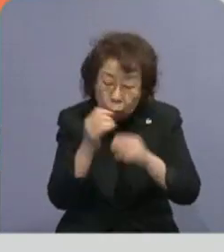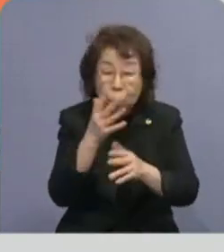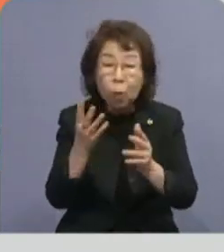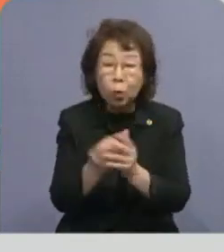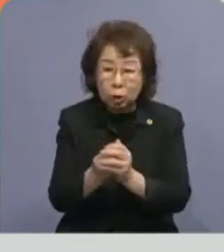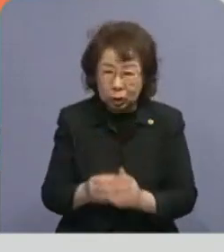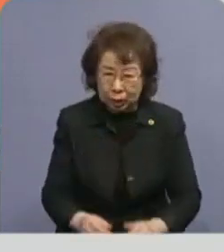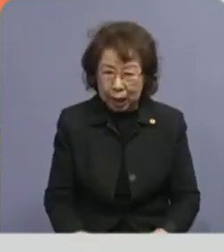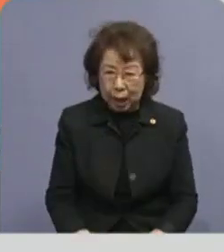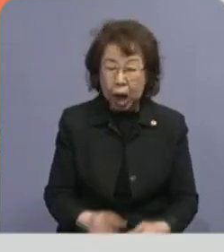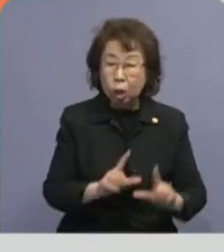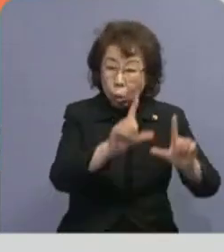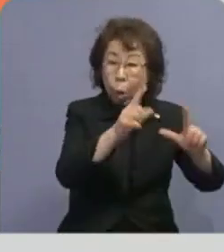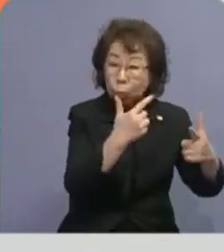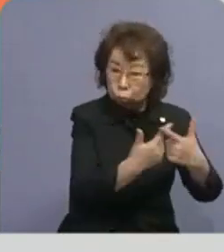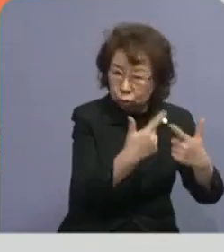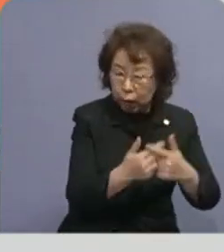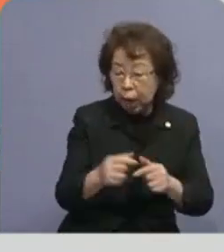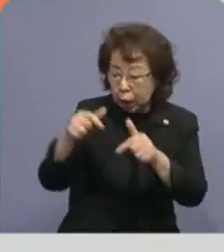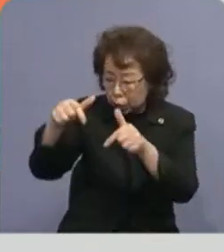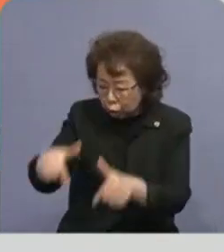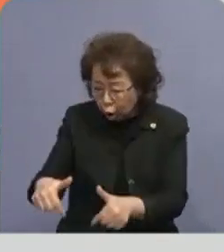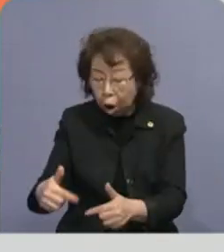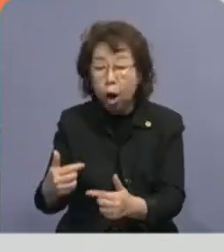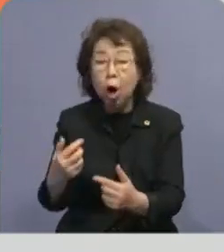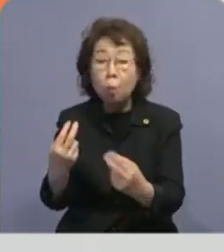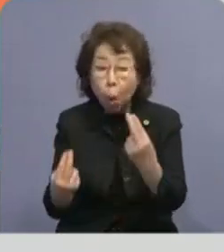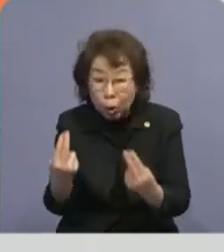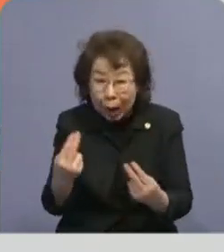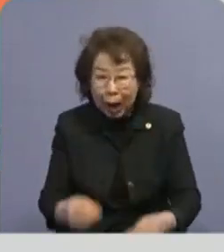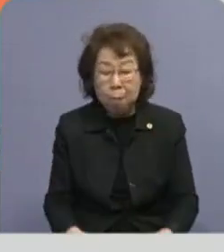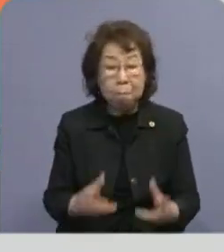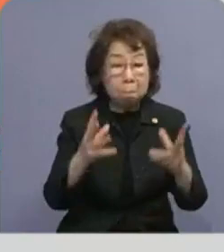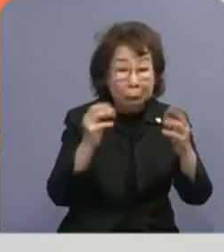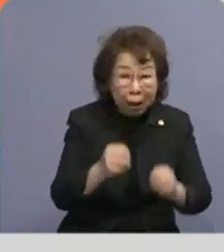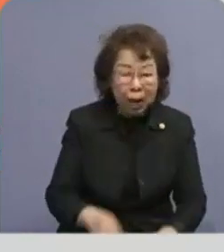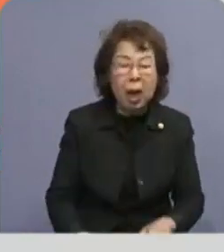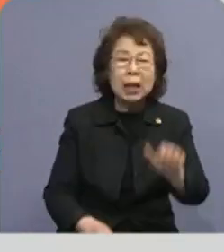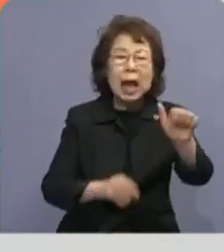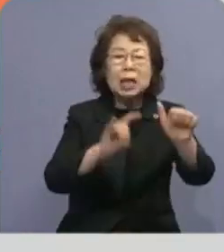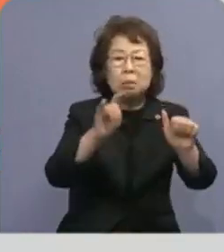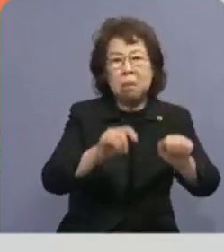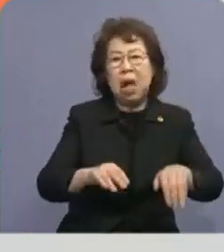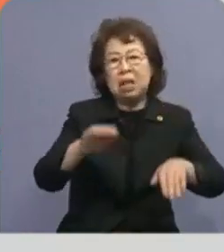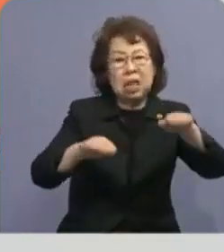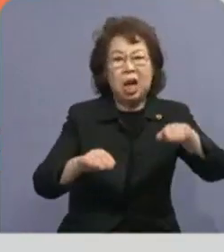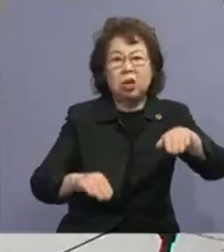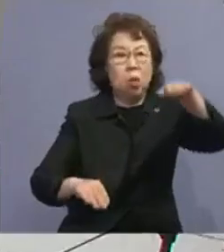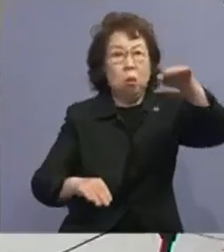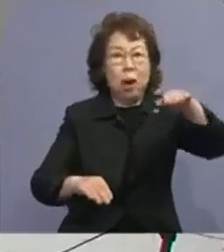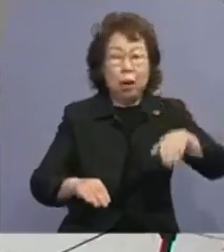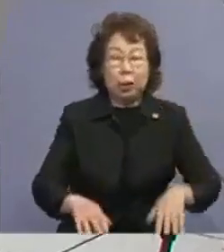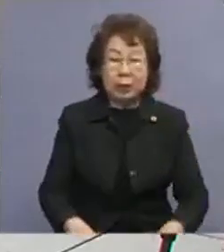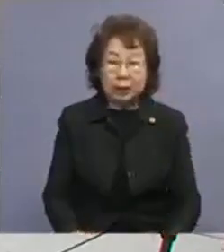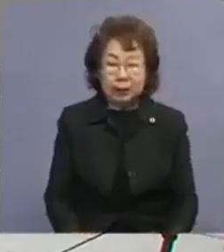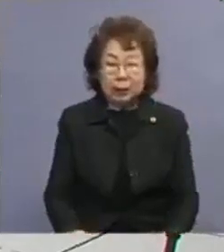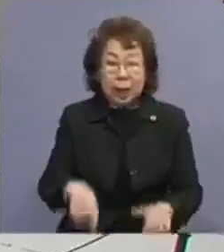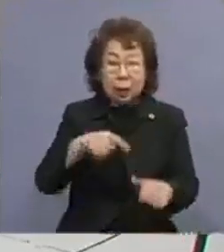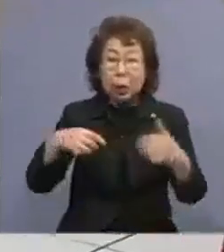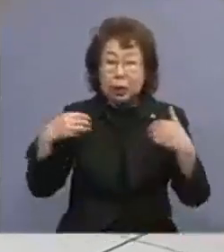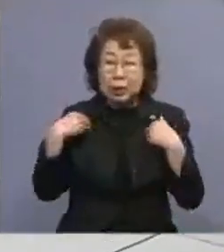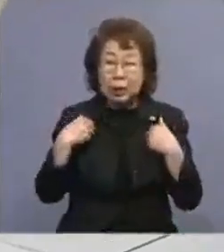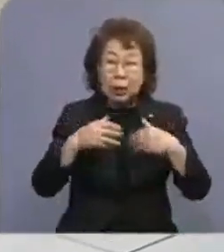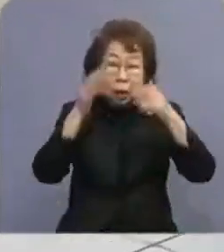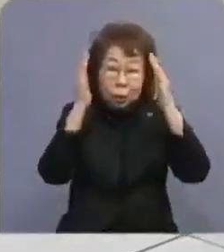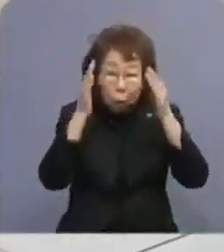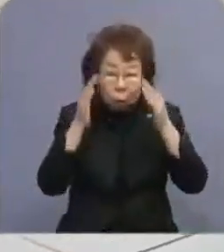중부상과 동부산이 원도심과 서부산학생보다 많게는 5배 이상 높았습니다 교육청은